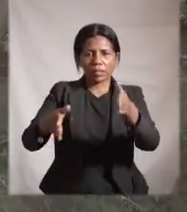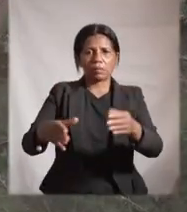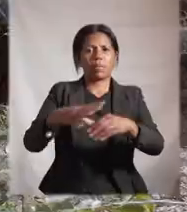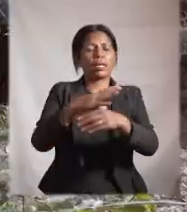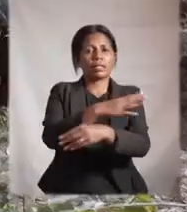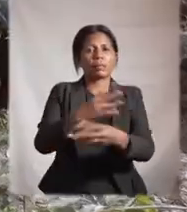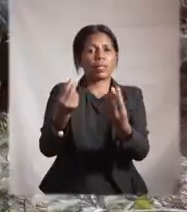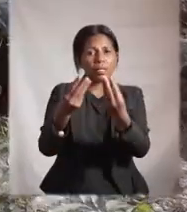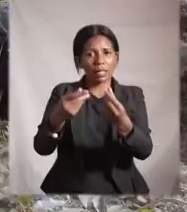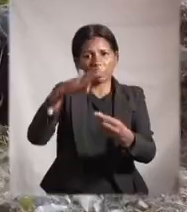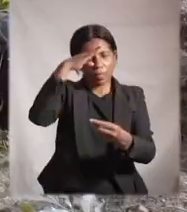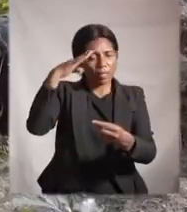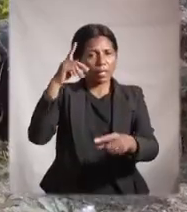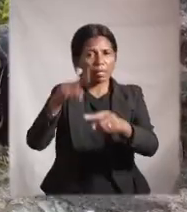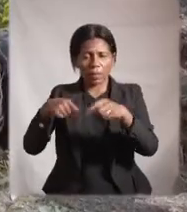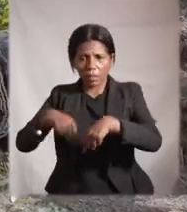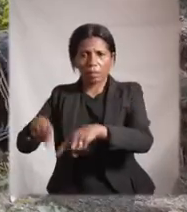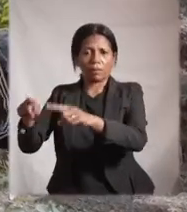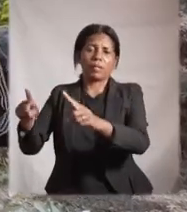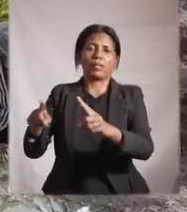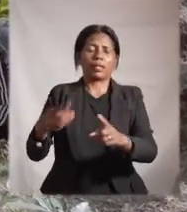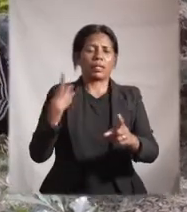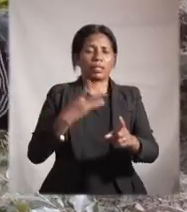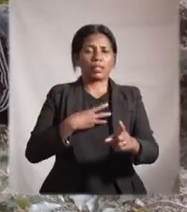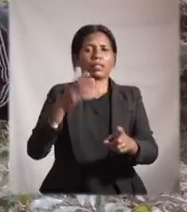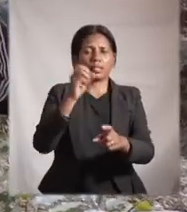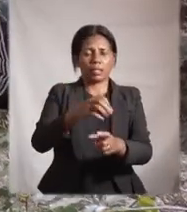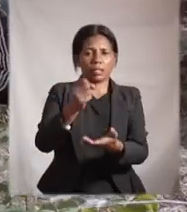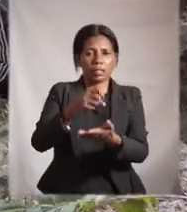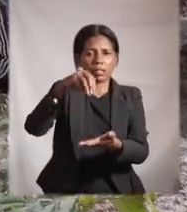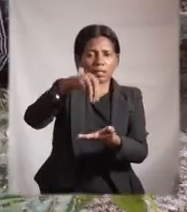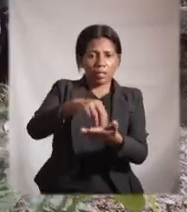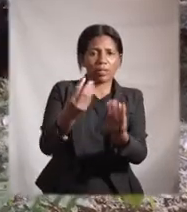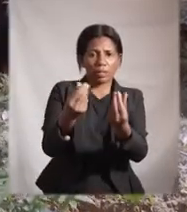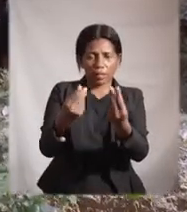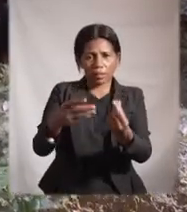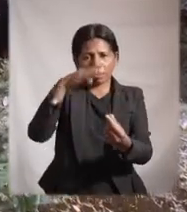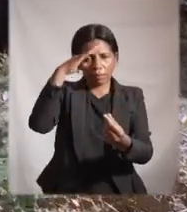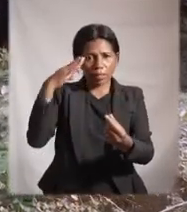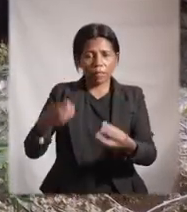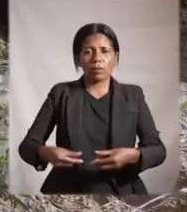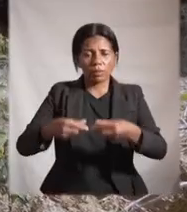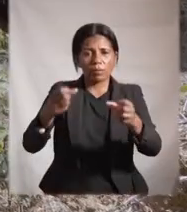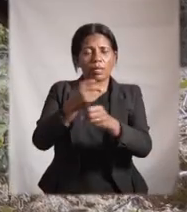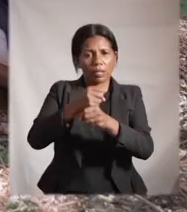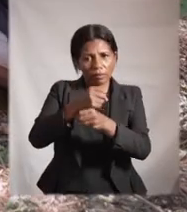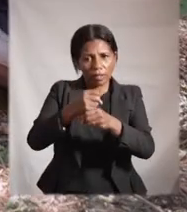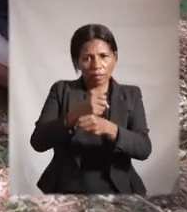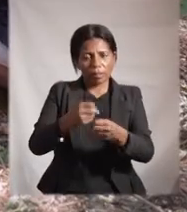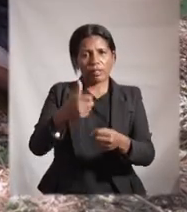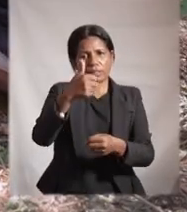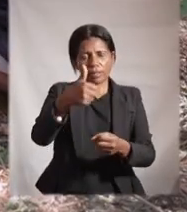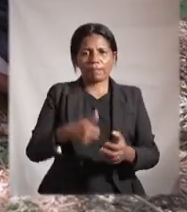remetan hosi ni bawa mai la bel value. Tesis satan itu per remetan ni hori bel fawa kafe ni bukur, kafe ni